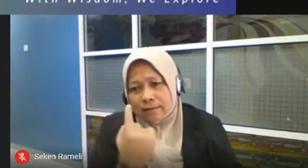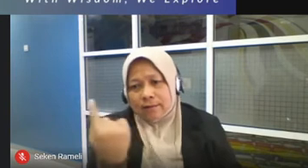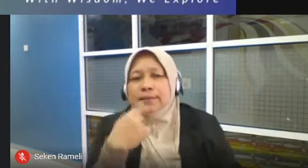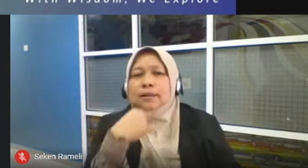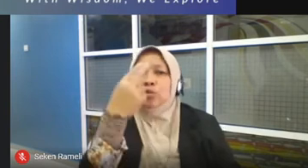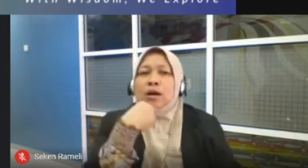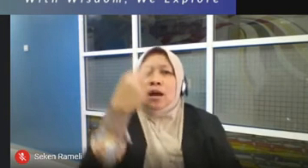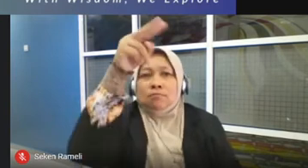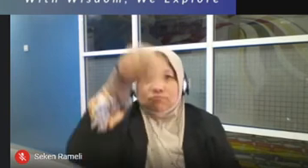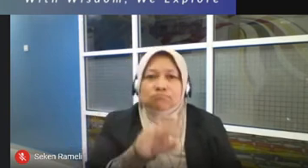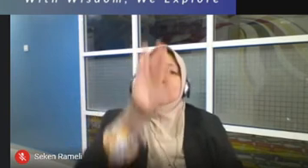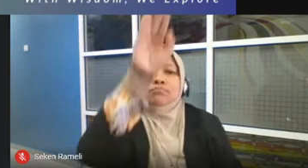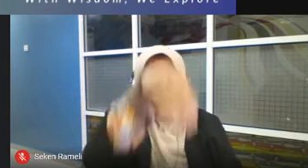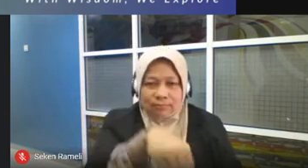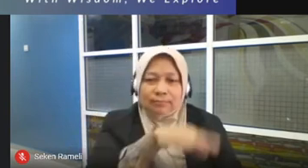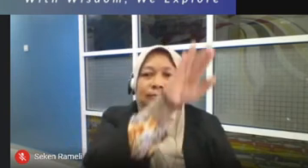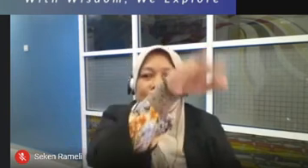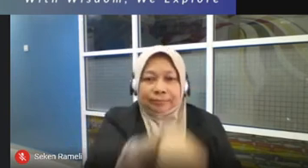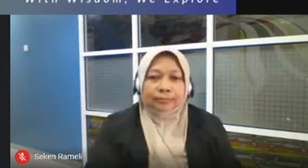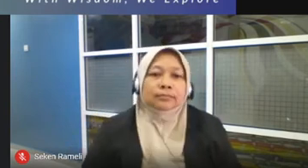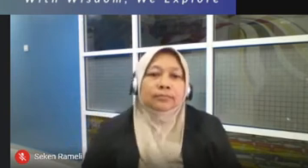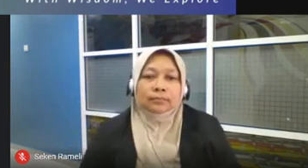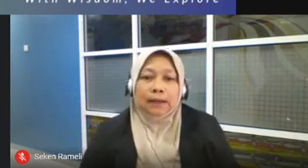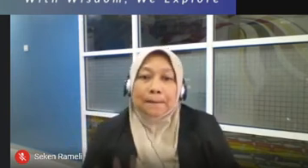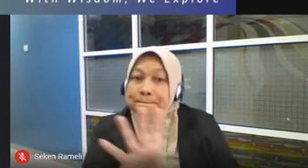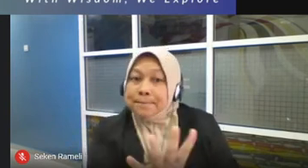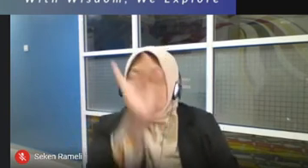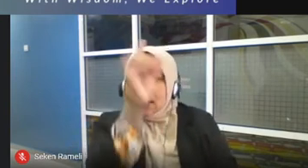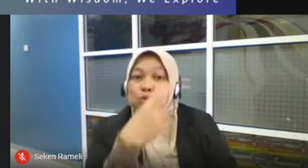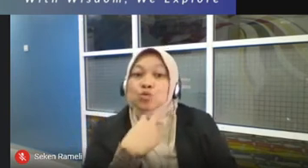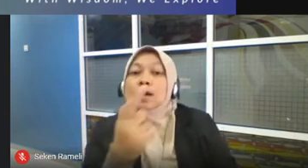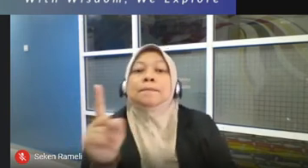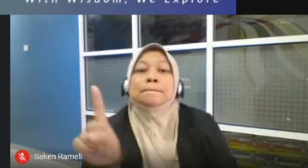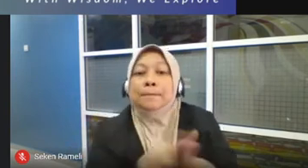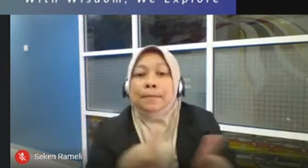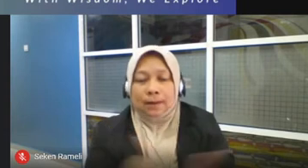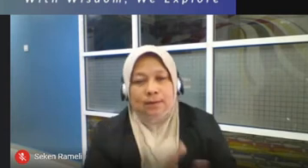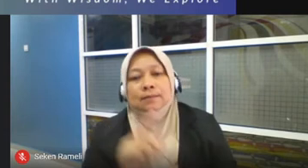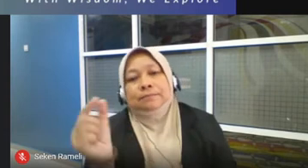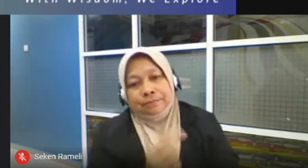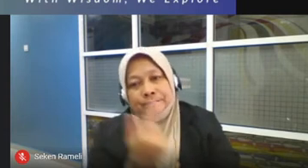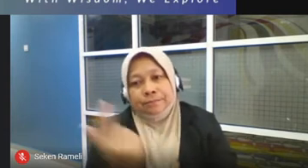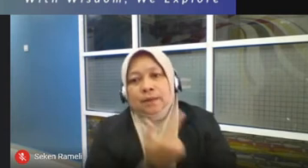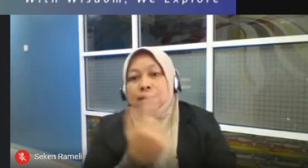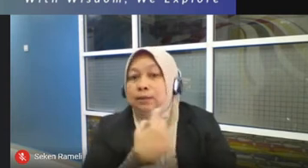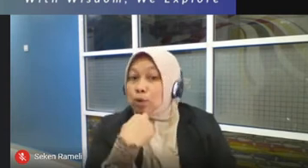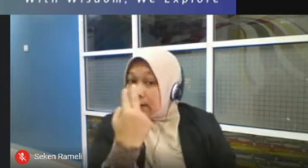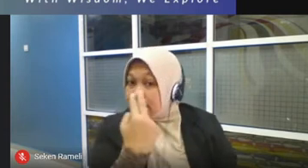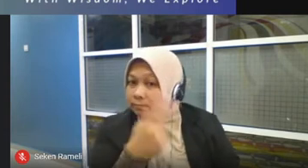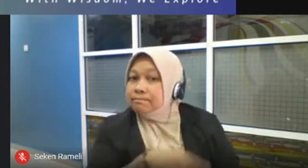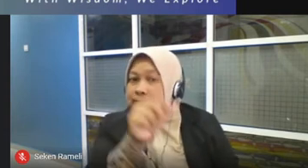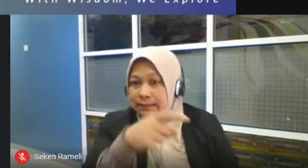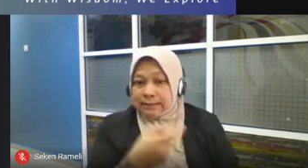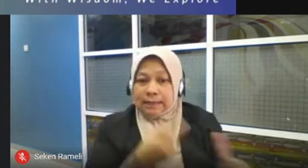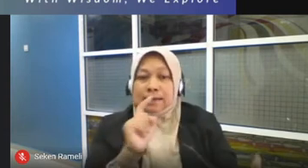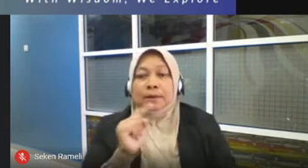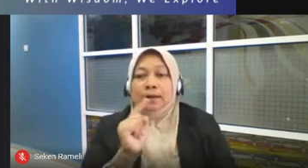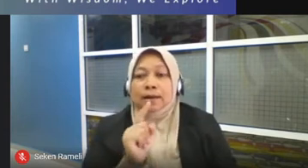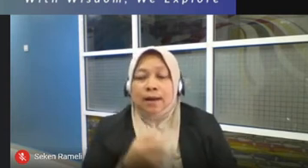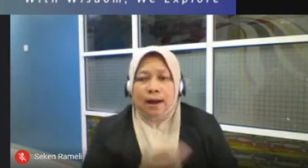turun naik suara saya, okay? Dan juga nak pilih suara yang mana untuk praktis. Dan suara, nada suara ni pula perlu datang